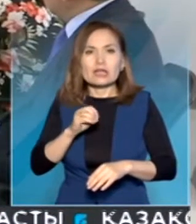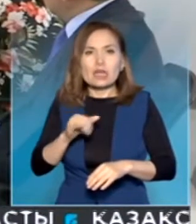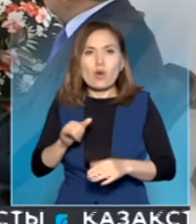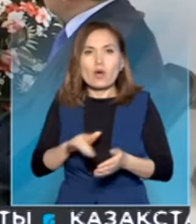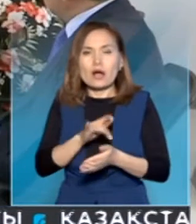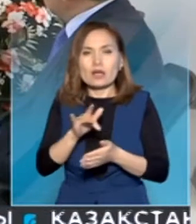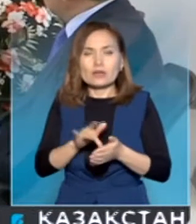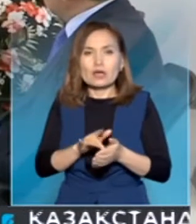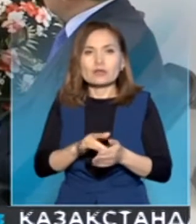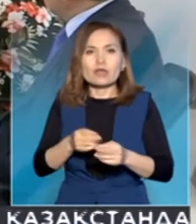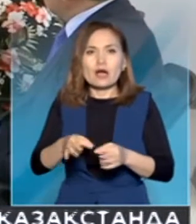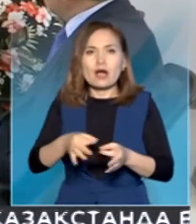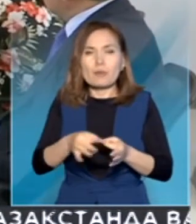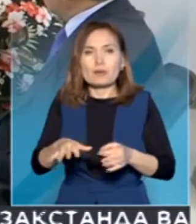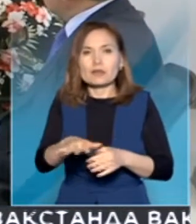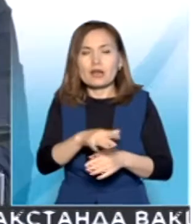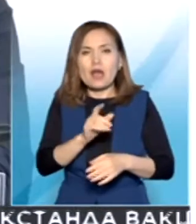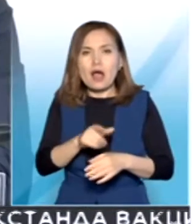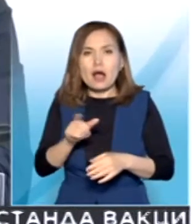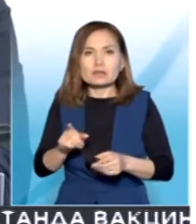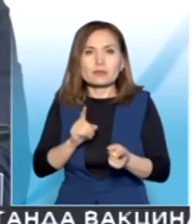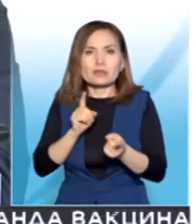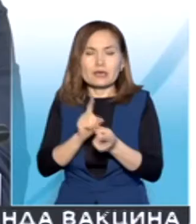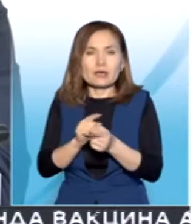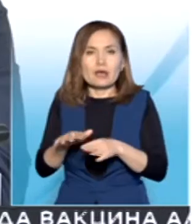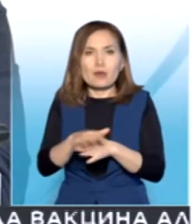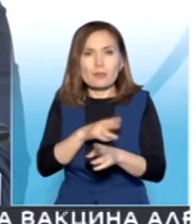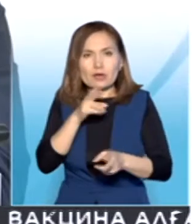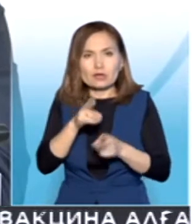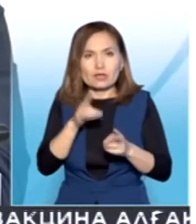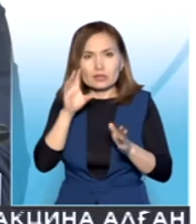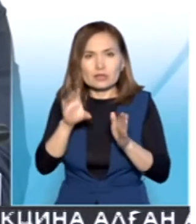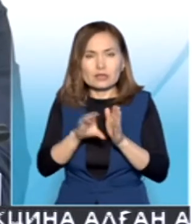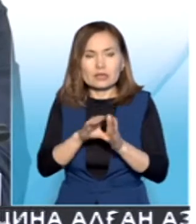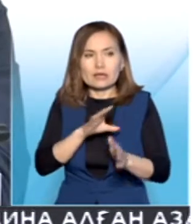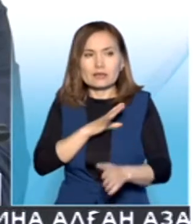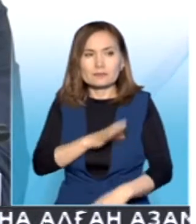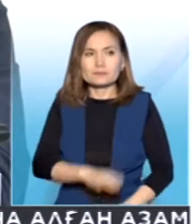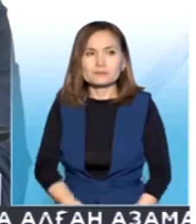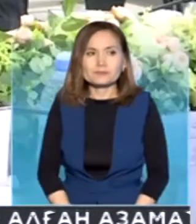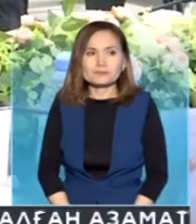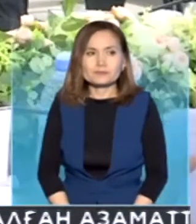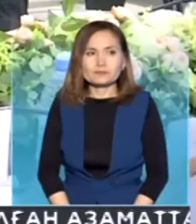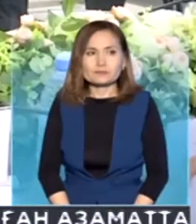және Ордабасы ауданында азаматтармен кездесіп арыз шағымдарын тыңдады.